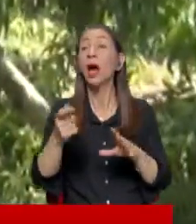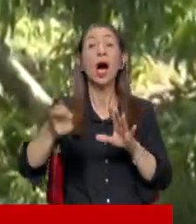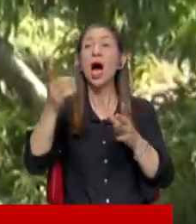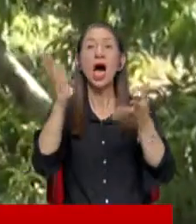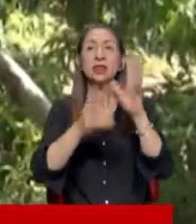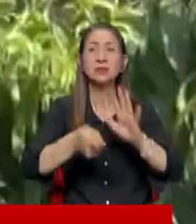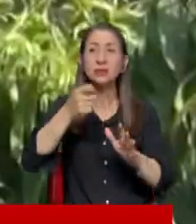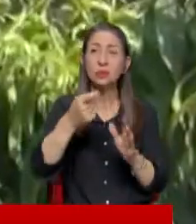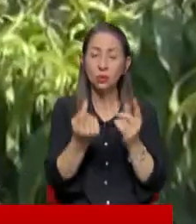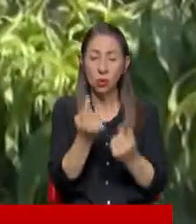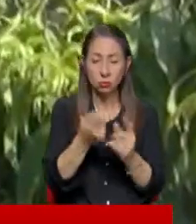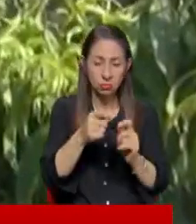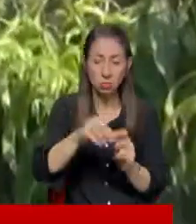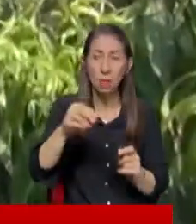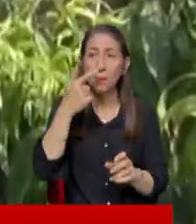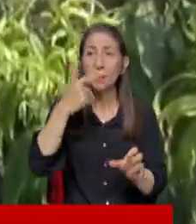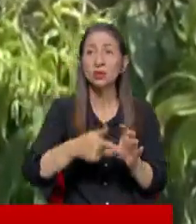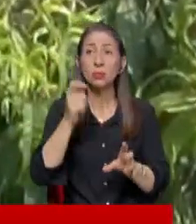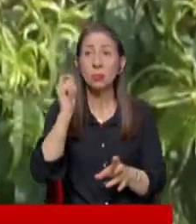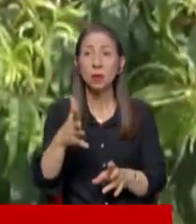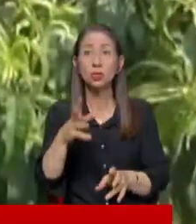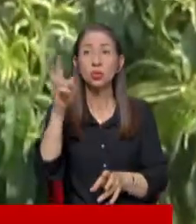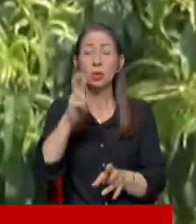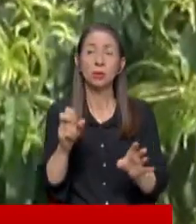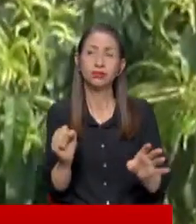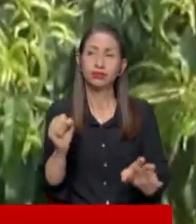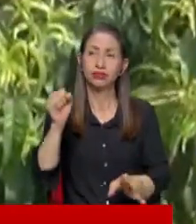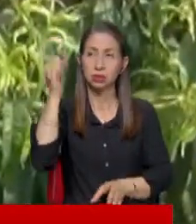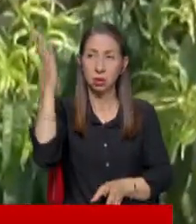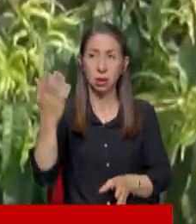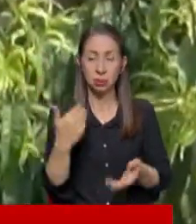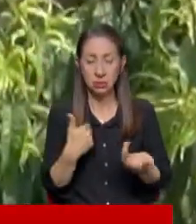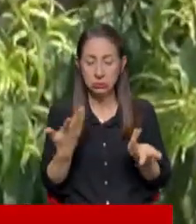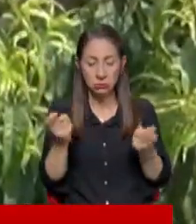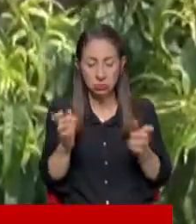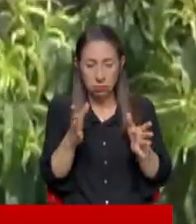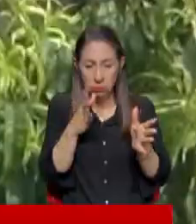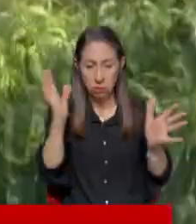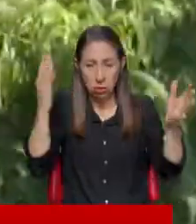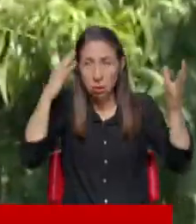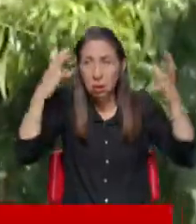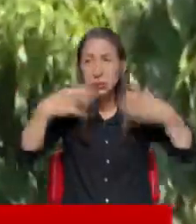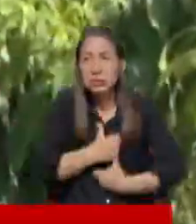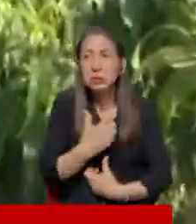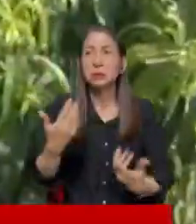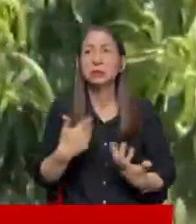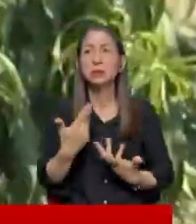ise yonca ekecek. Mazot pahalı. Dolar aldı başını gidiyor. Biz ne yapacağımızı bilmiyoruz bütün çiftçi. Çiftçinin el tutanı yok.